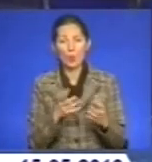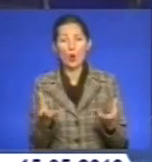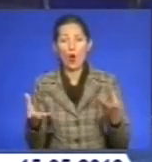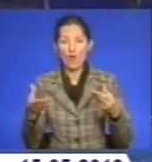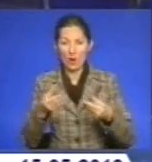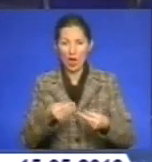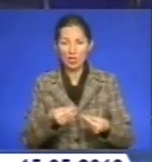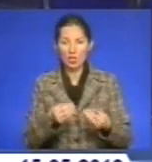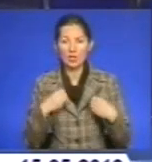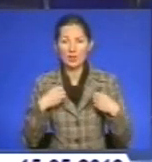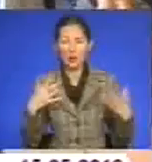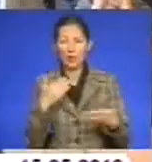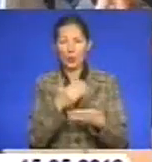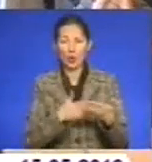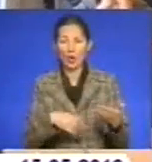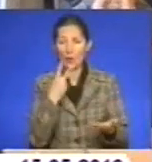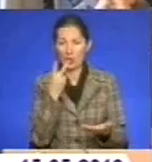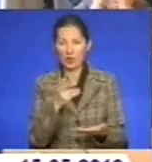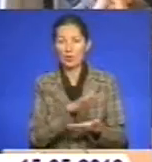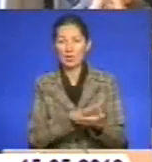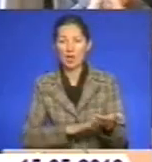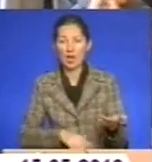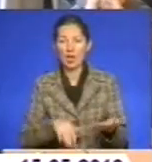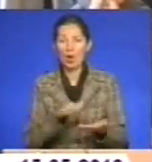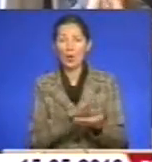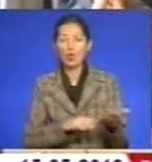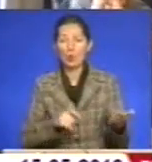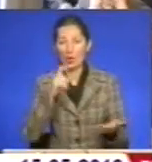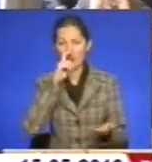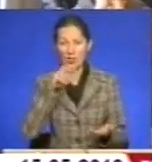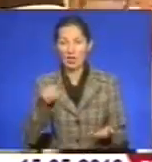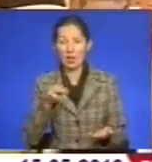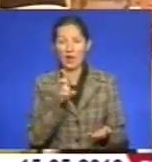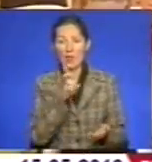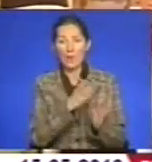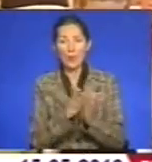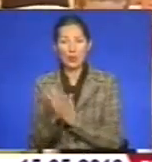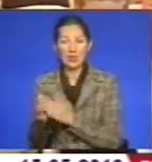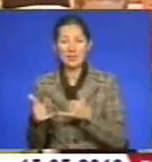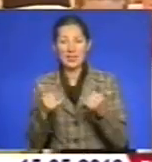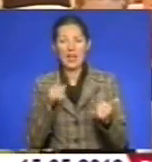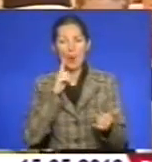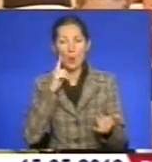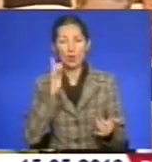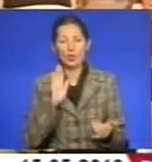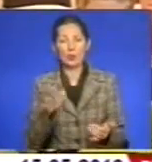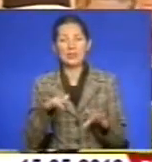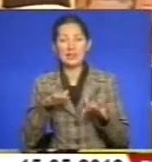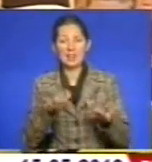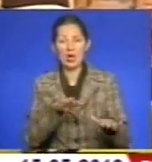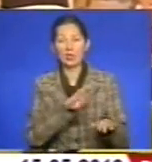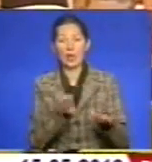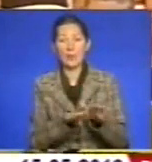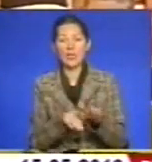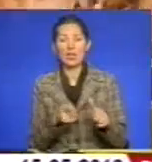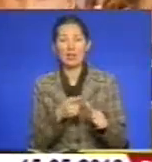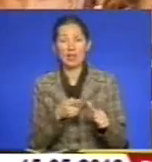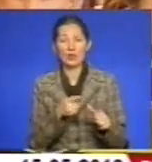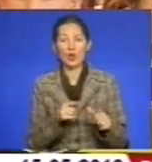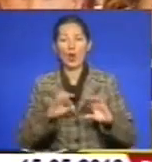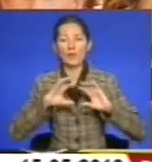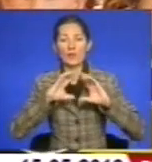програми дивимось далі. Протягом квітня-травня у бібліотеці для молоді відбулися заходи під назвою «Вселенський